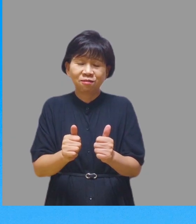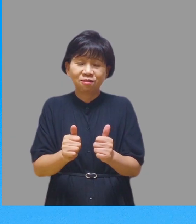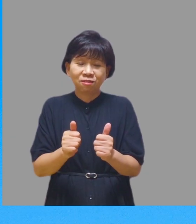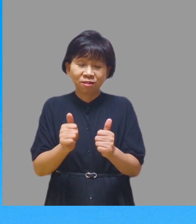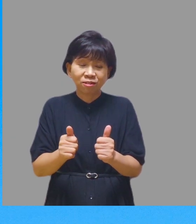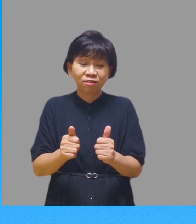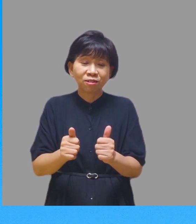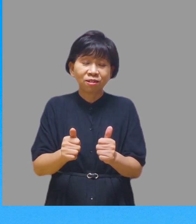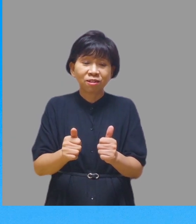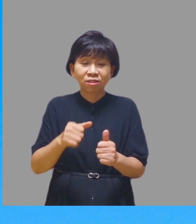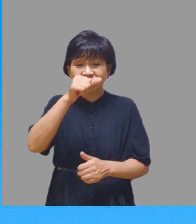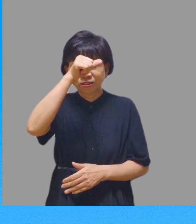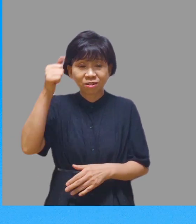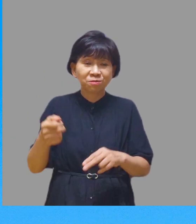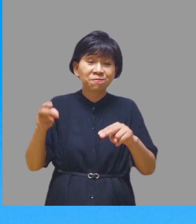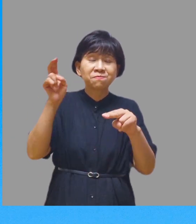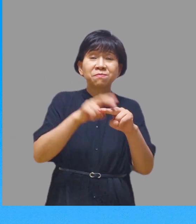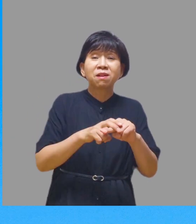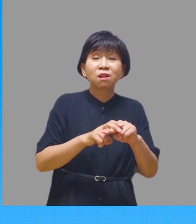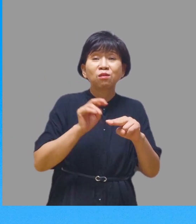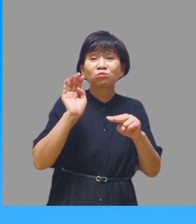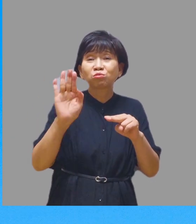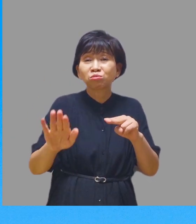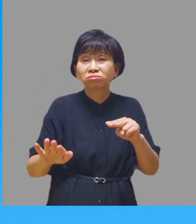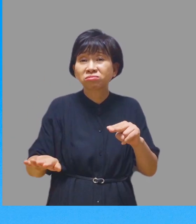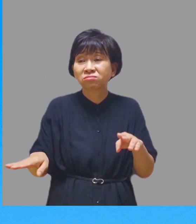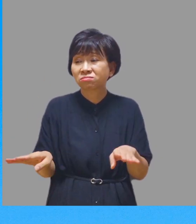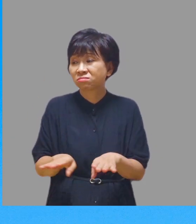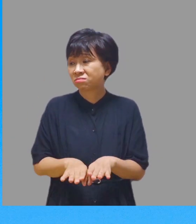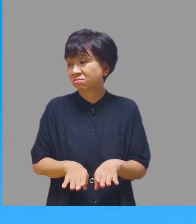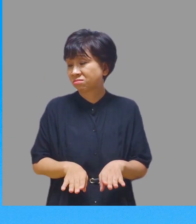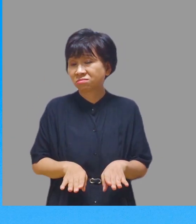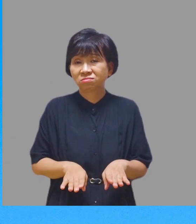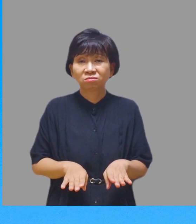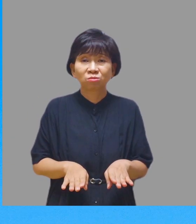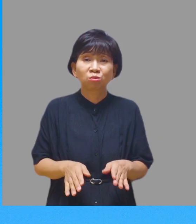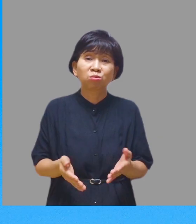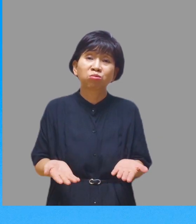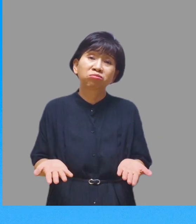도대체 어디 가신 거예요? 교회 오실까 말까.